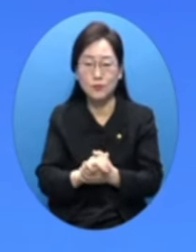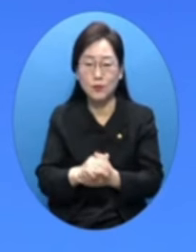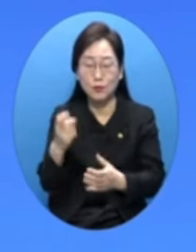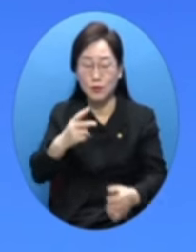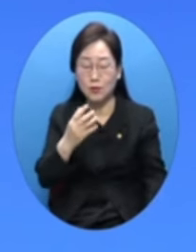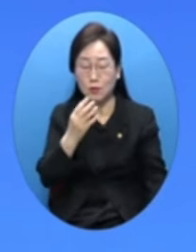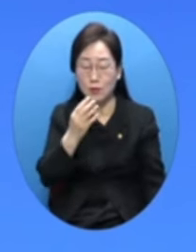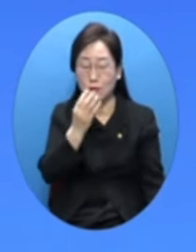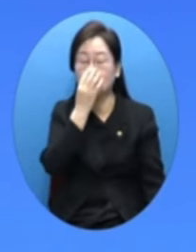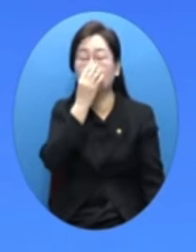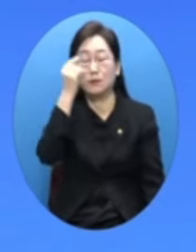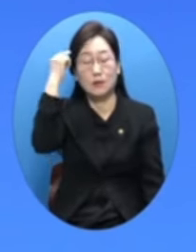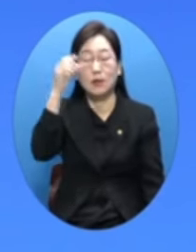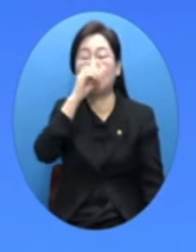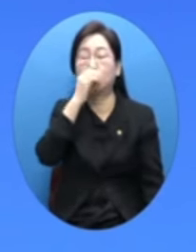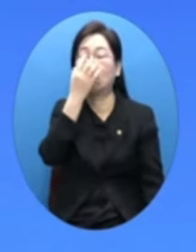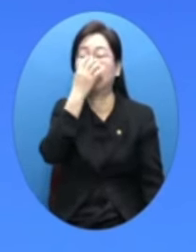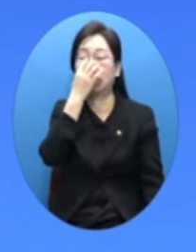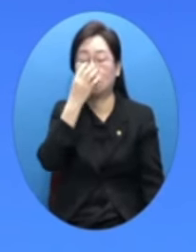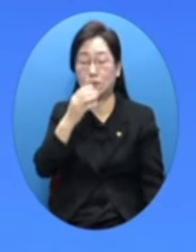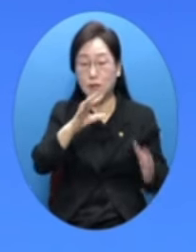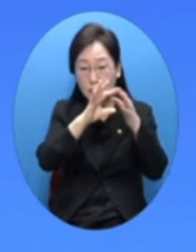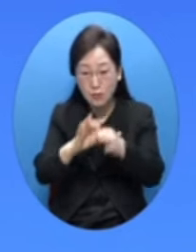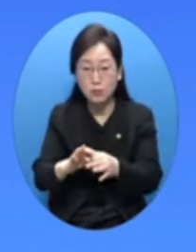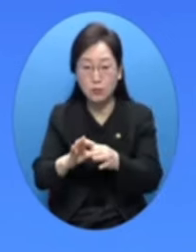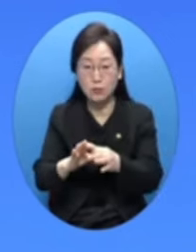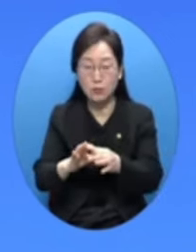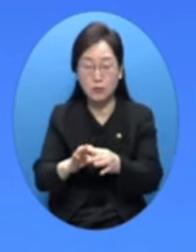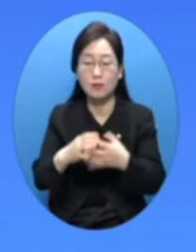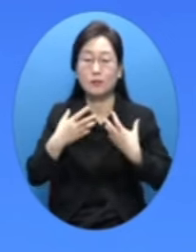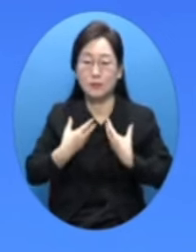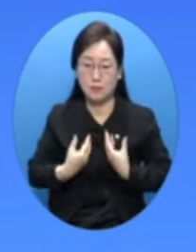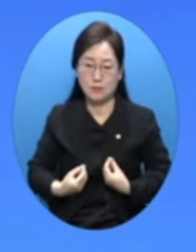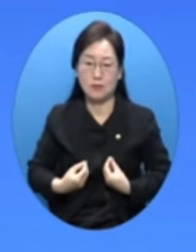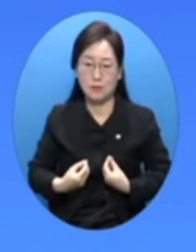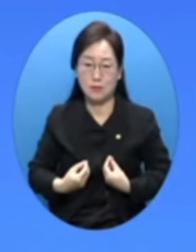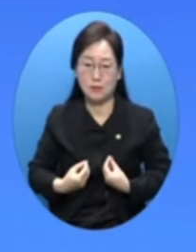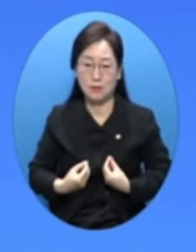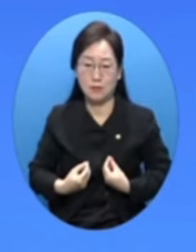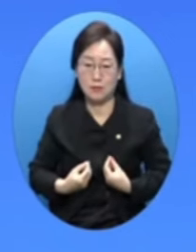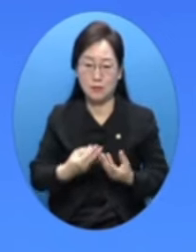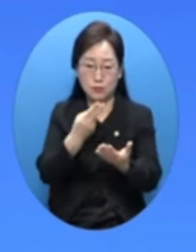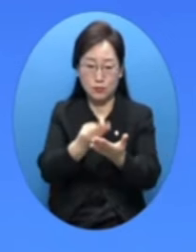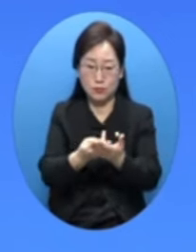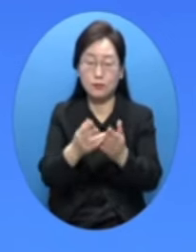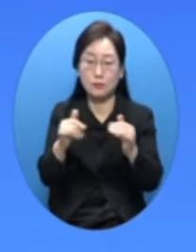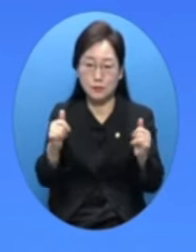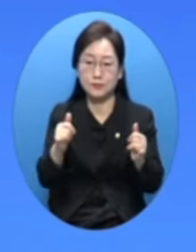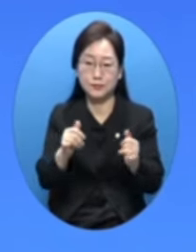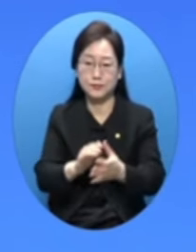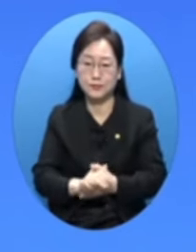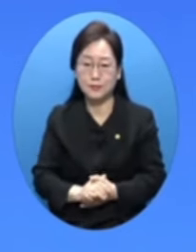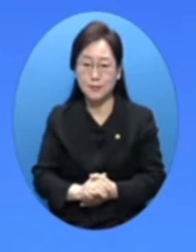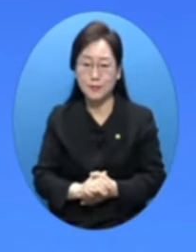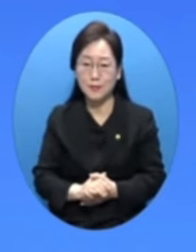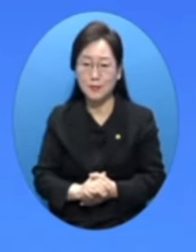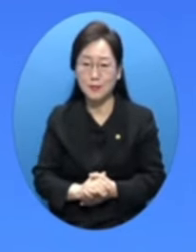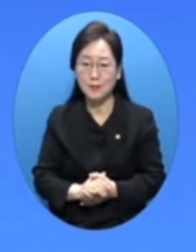혼수상태에 빠져서 언제 깨어날지 모르는 그런 절망 가운데 평생에 누워있는 사람들,